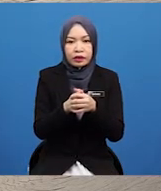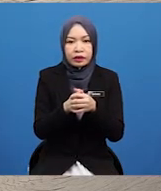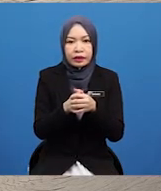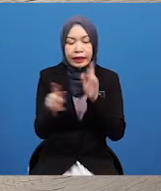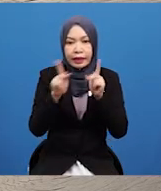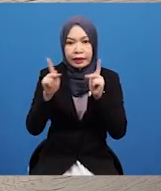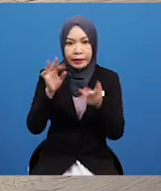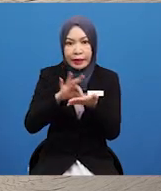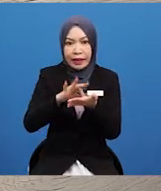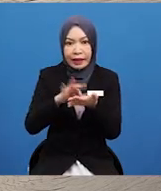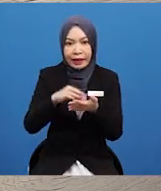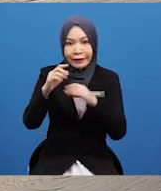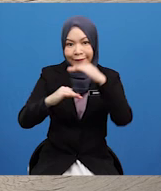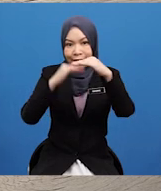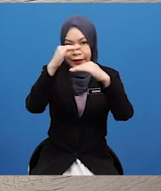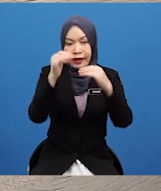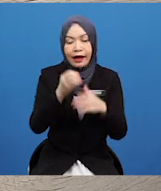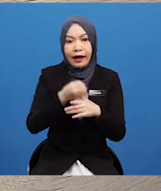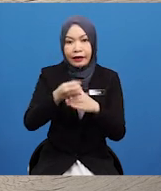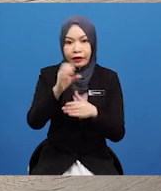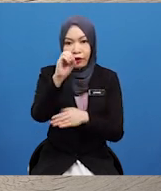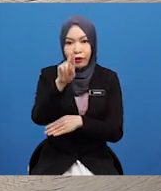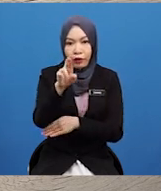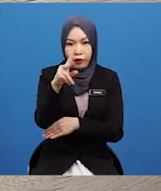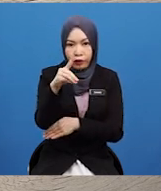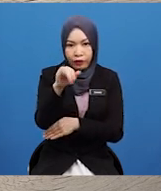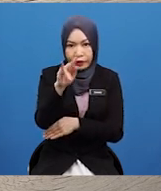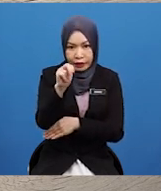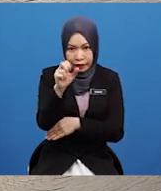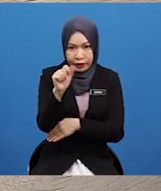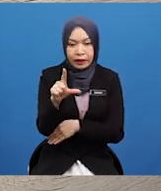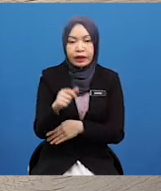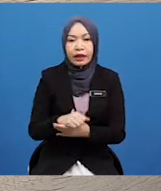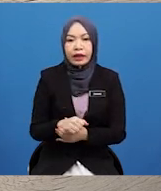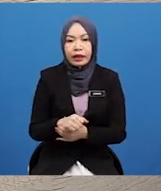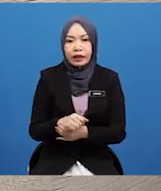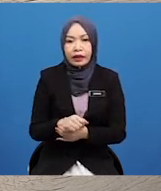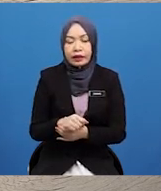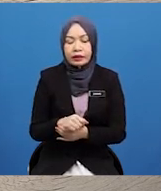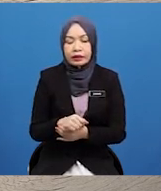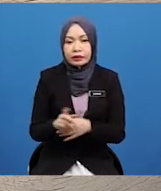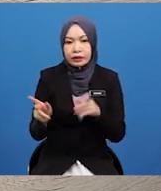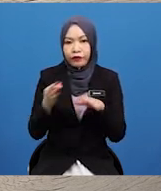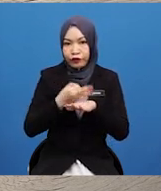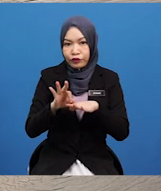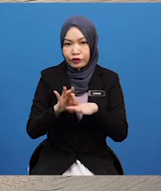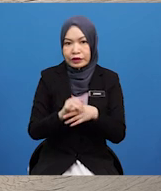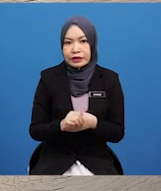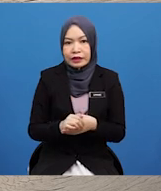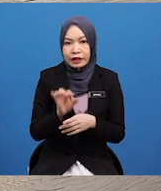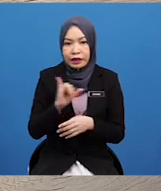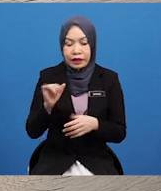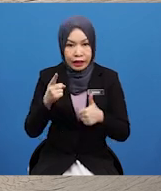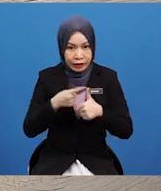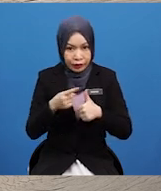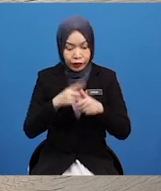kata bilangan ordinal. Fungsi kata bilangan tingkat atau ordinal ialah satu, kata